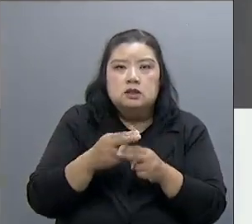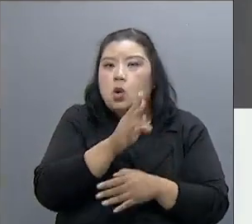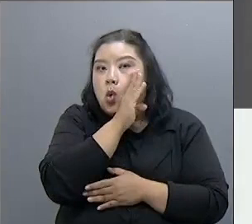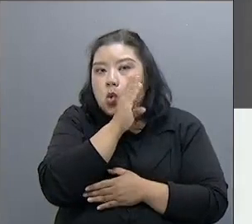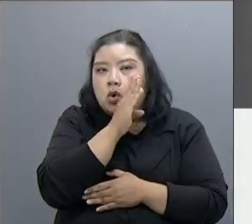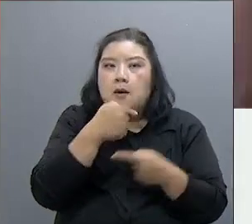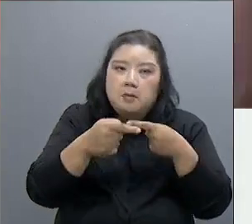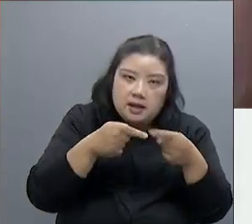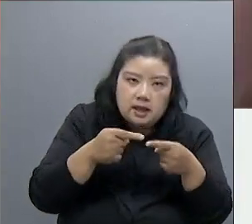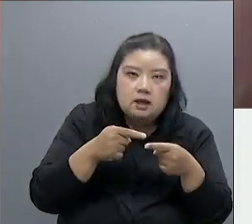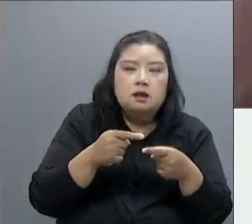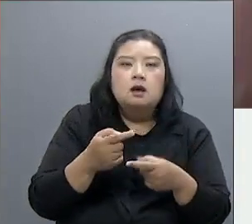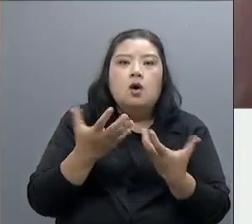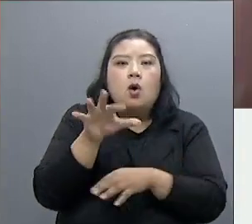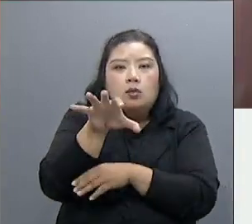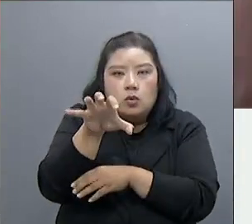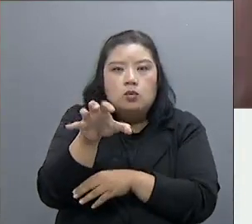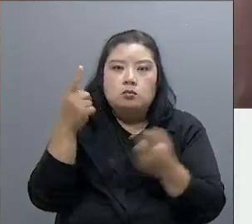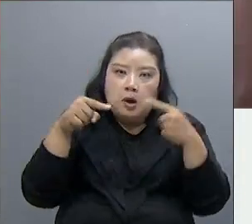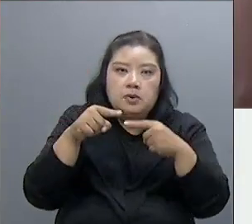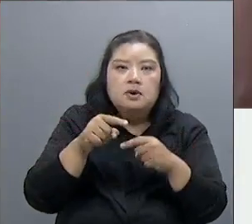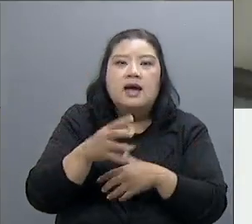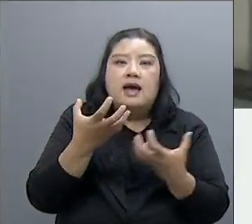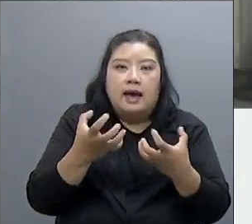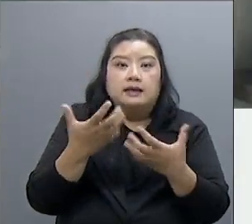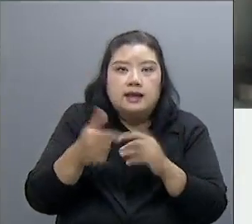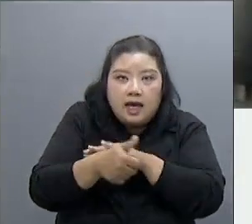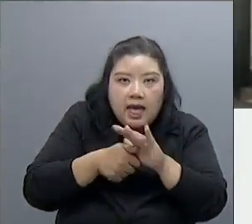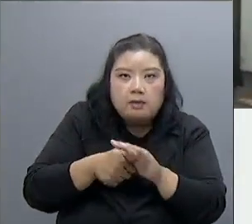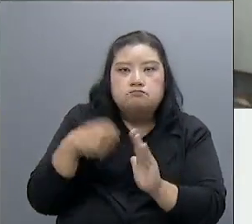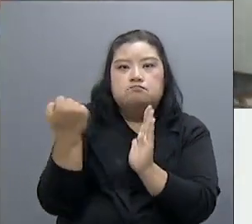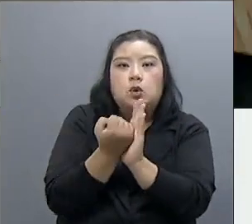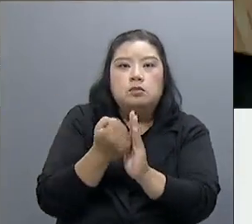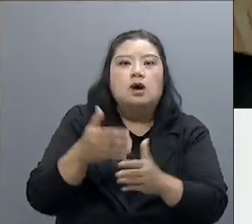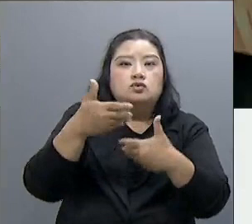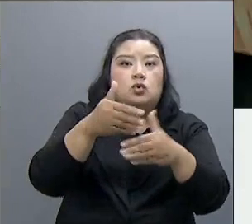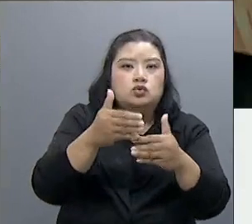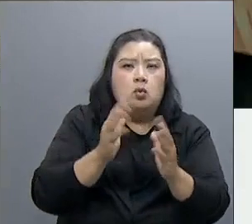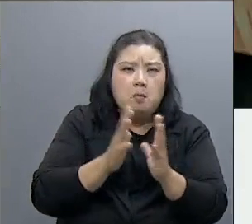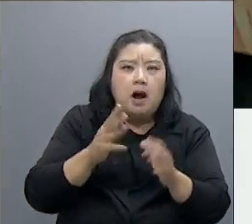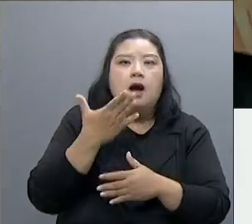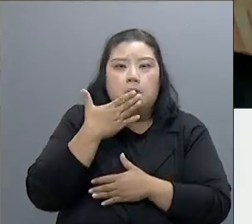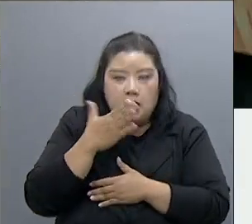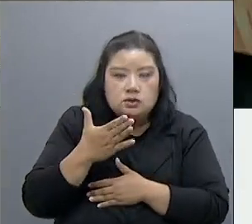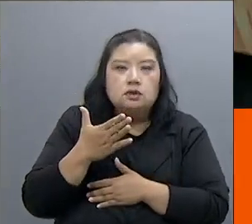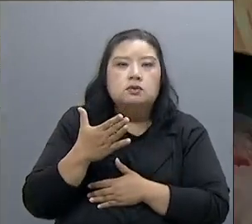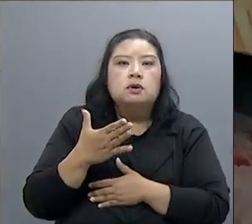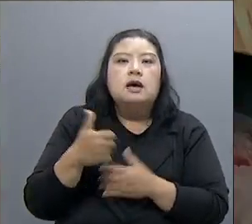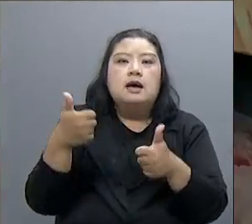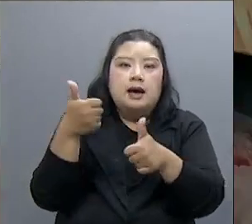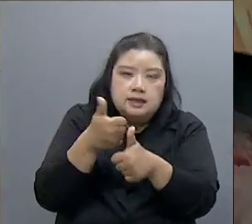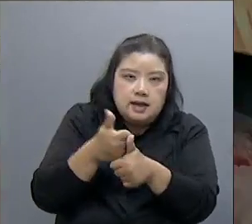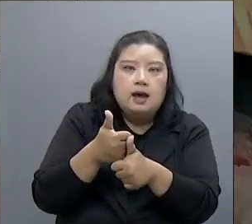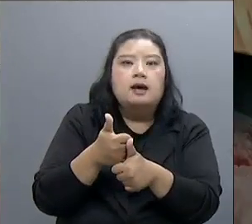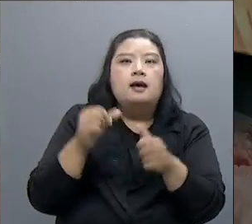แข็งครับเพื่อลักลอบออกไปจำหน่ายตามท้องตลาดทั่วไปครับโดยประเทศต้นทางมาจากบราซิลอาร์เจนตินาเนเธอร์แลนด์อิตาลีเป็น